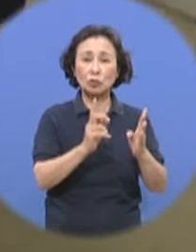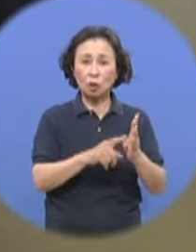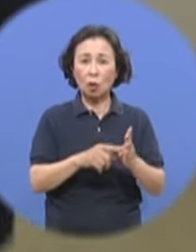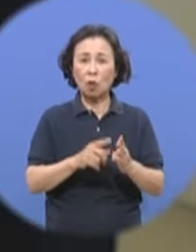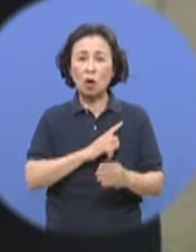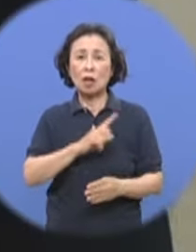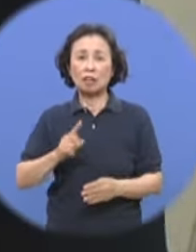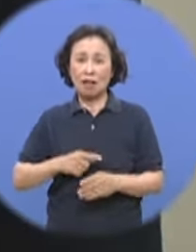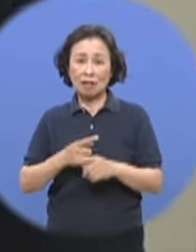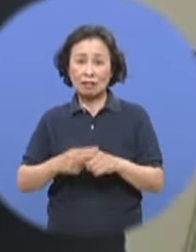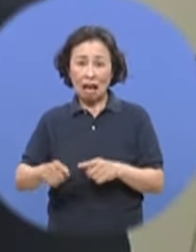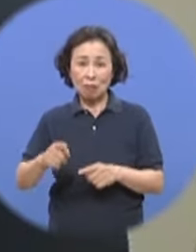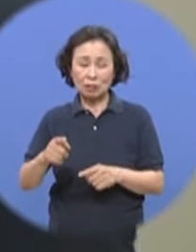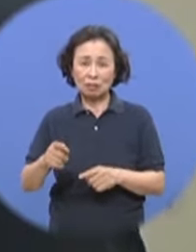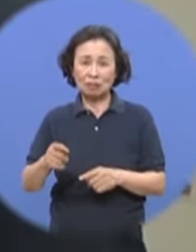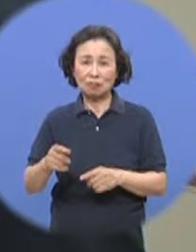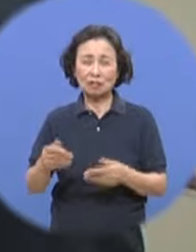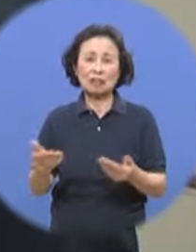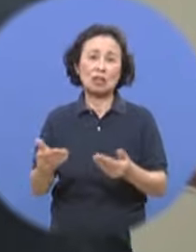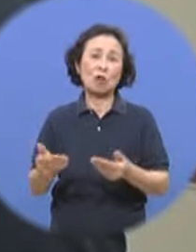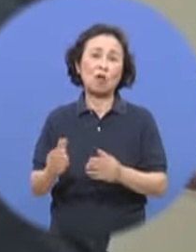ービス事業を展開しています。